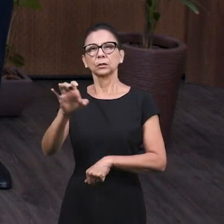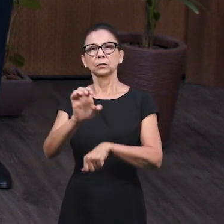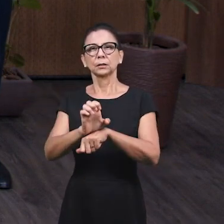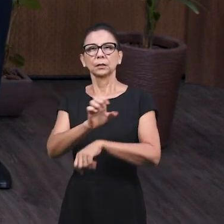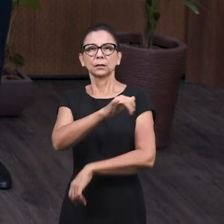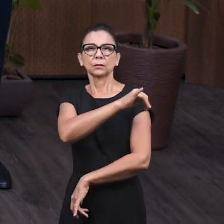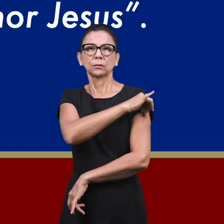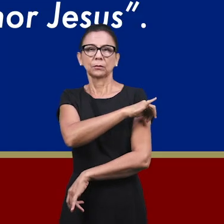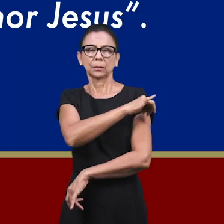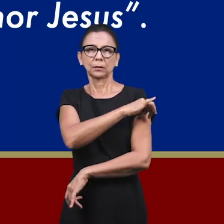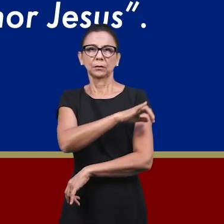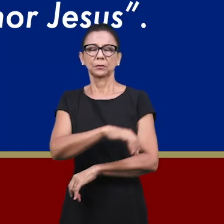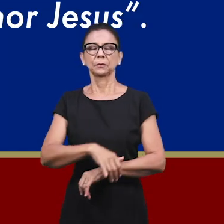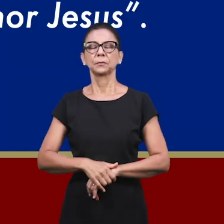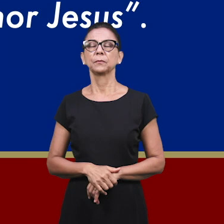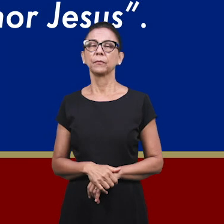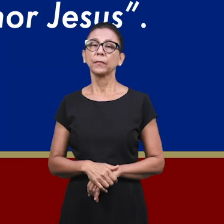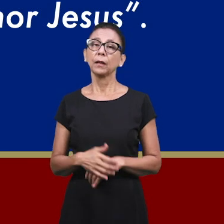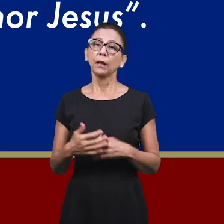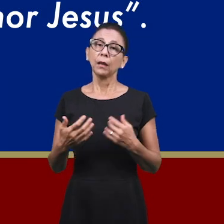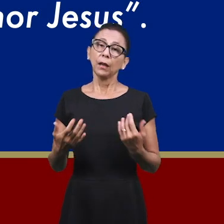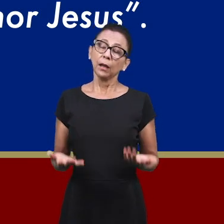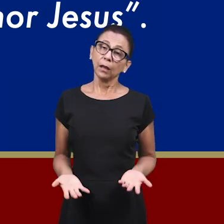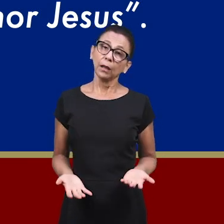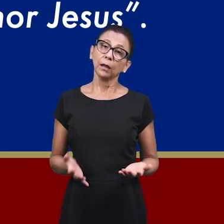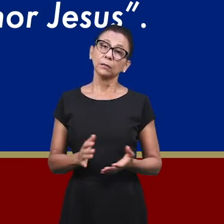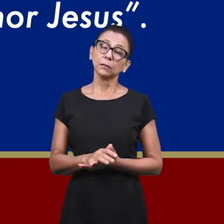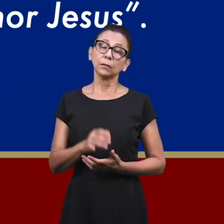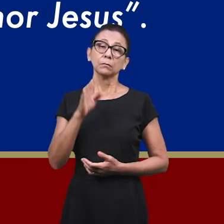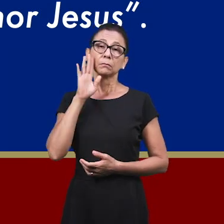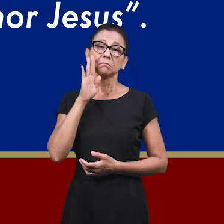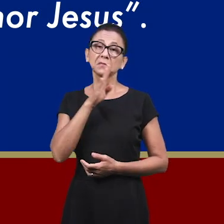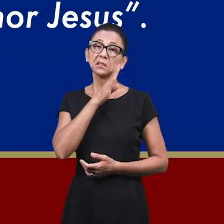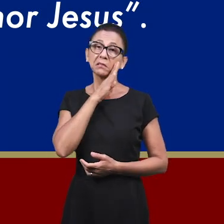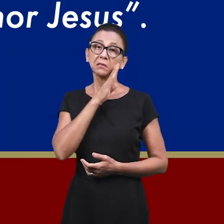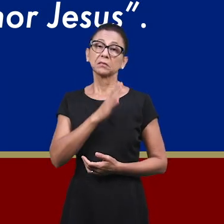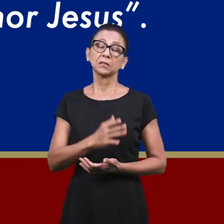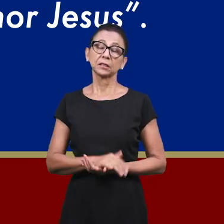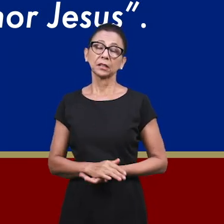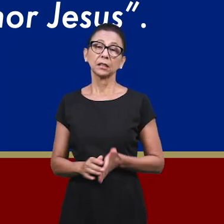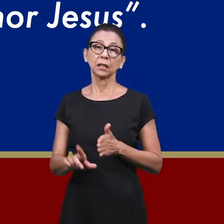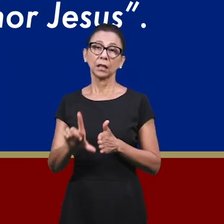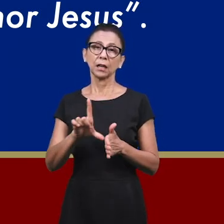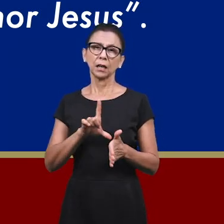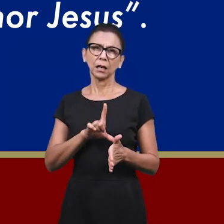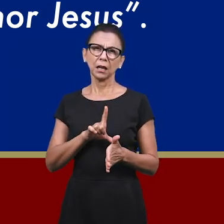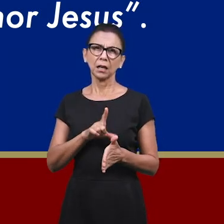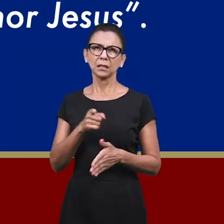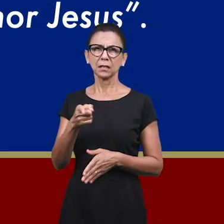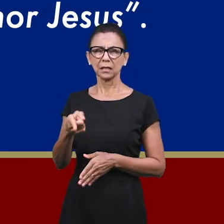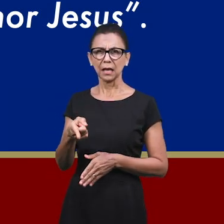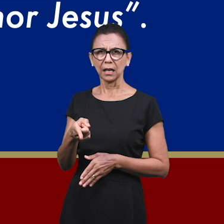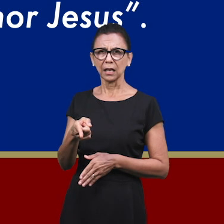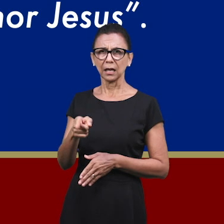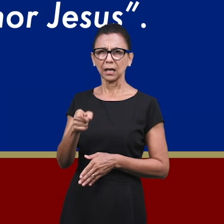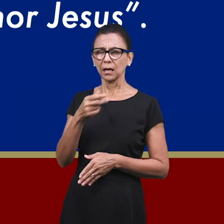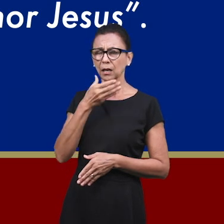nous a écrit: jusqu'à présent, l'aveugle de Jéricho était connu comme Bartimée,